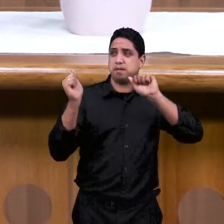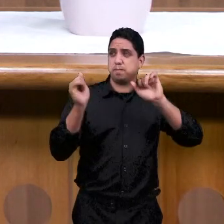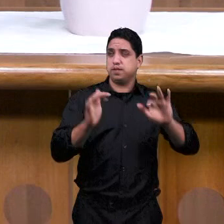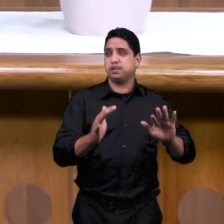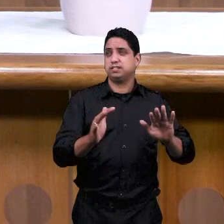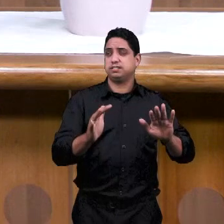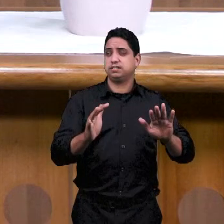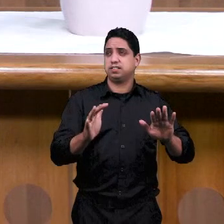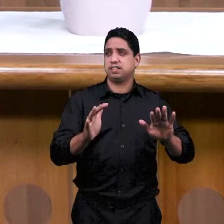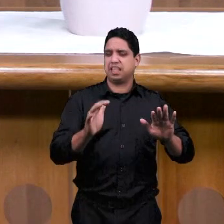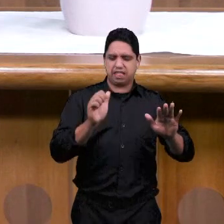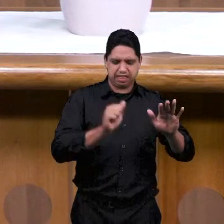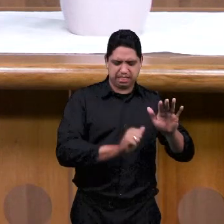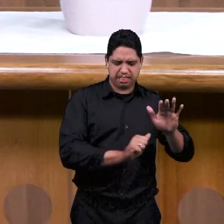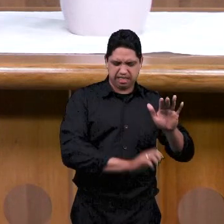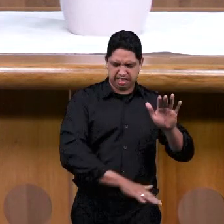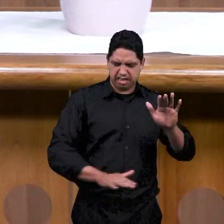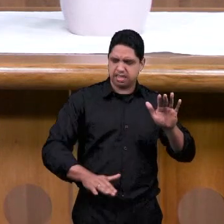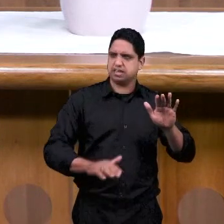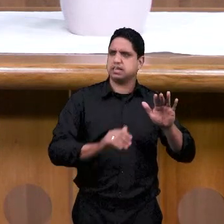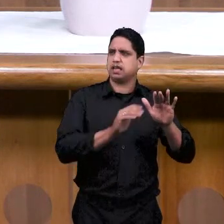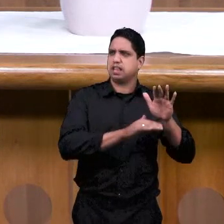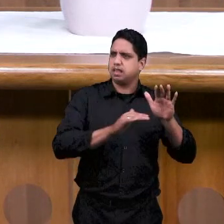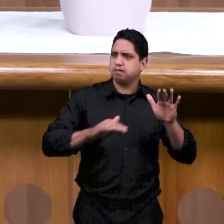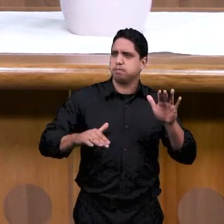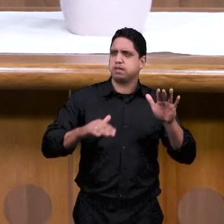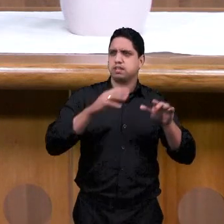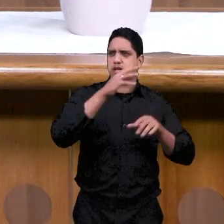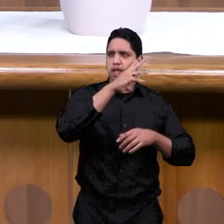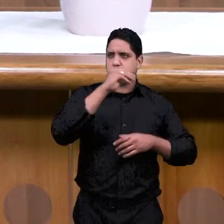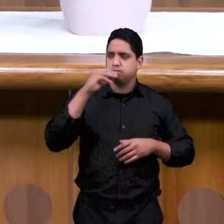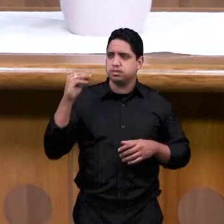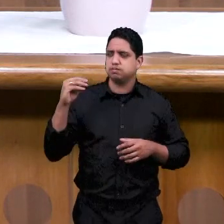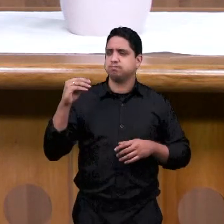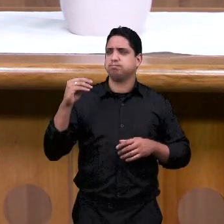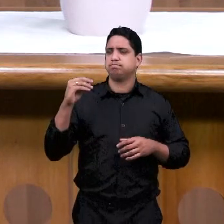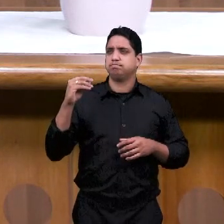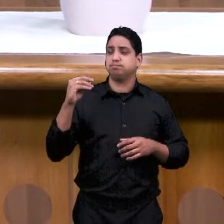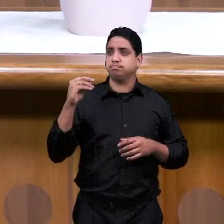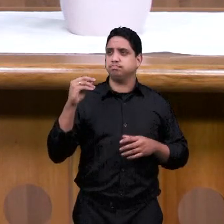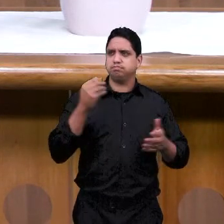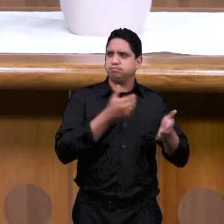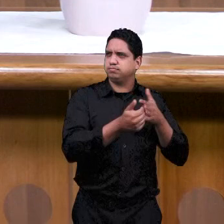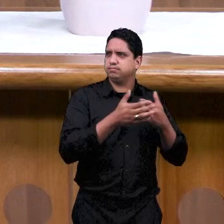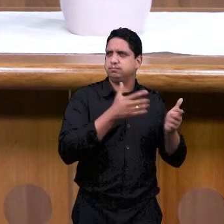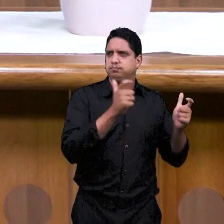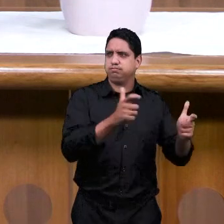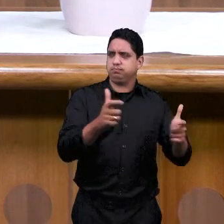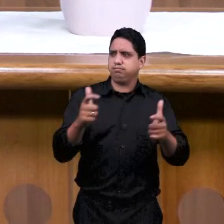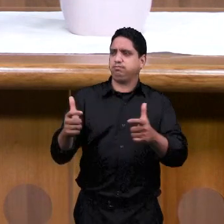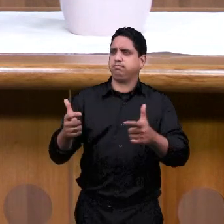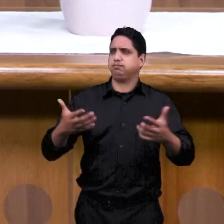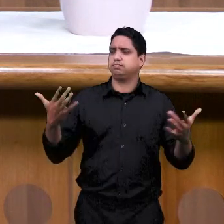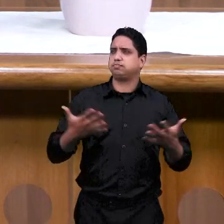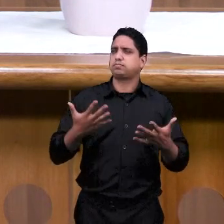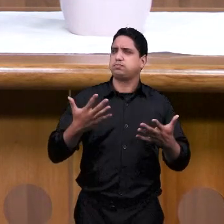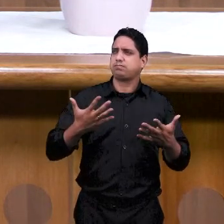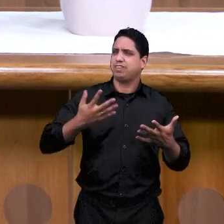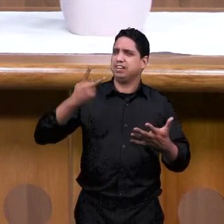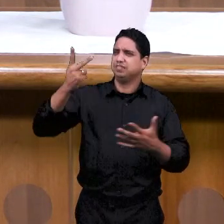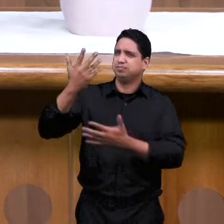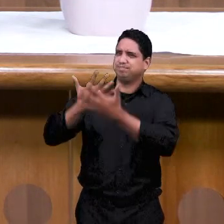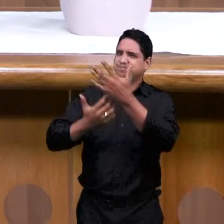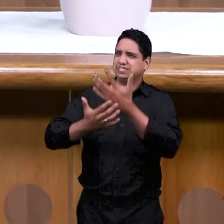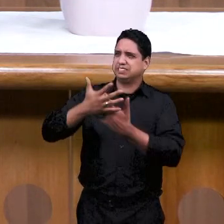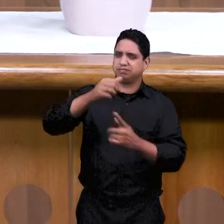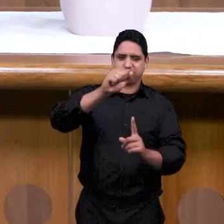spéciale en faveur de chaque enfant, chaque intermédiaire, chaque adolescent, où qu'il soit, que ta main soit étendue sur